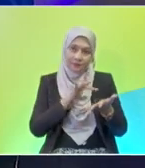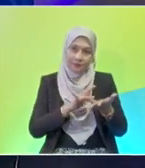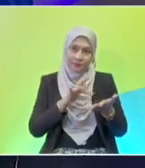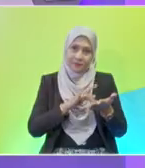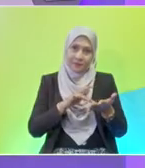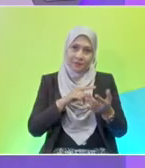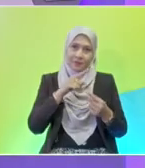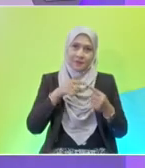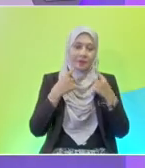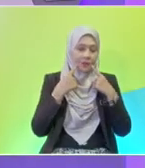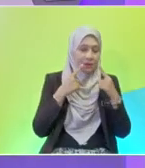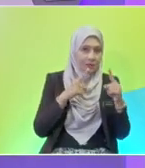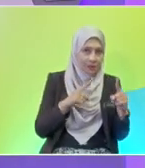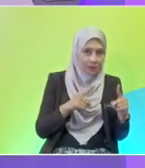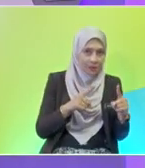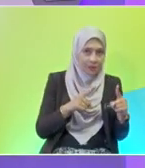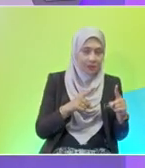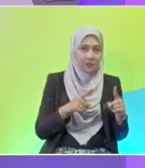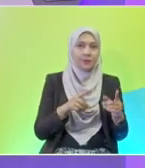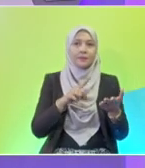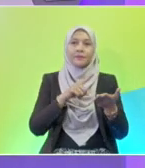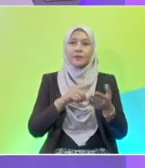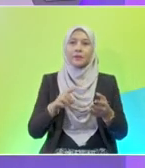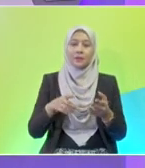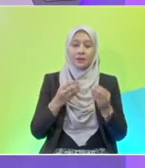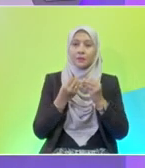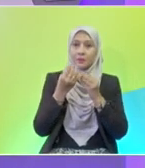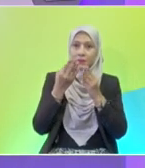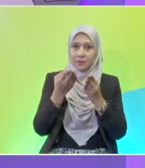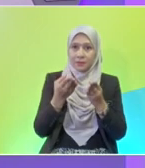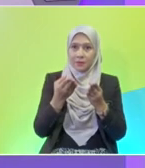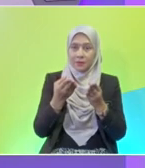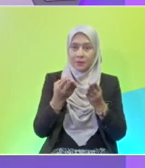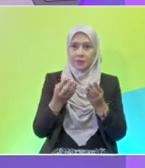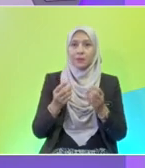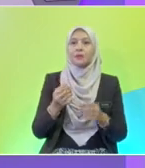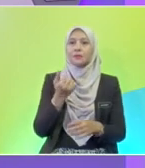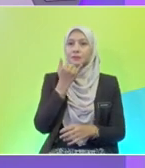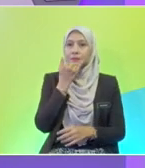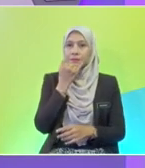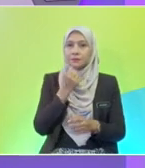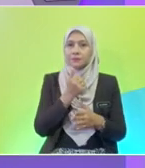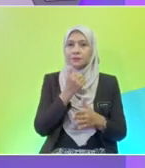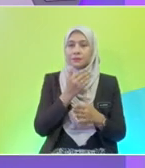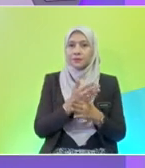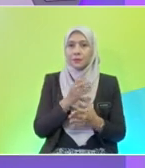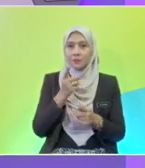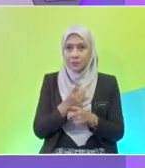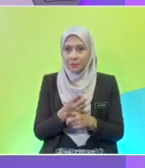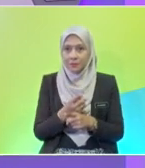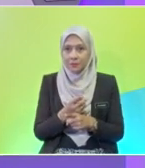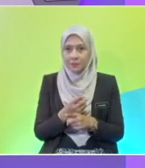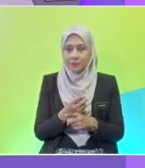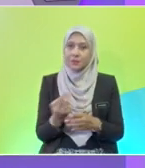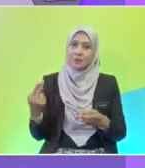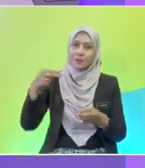akan muncul jawaban kita yang betul Jika kita salah diracakap kita salah nah jadi bila kita ulang kali kedua